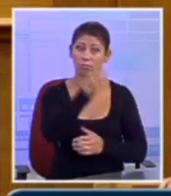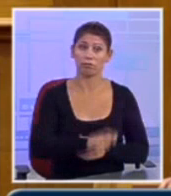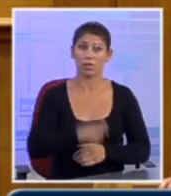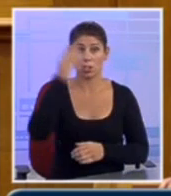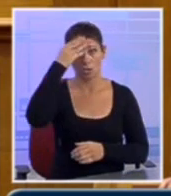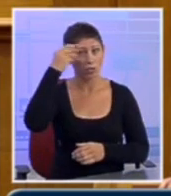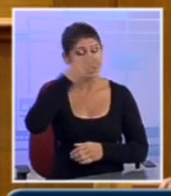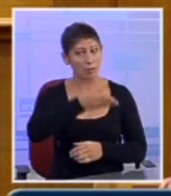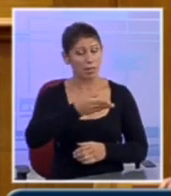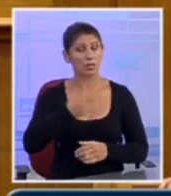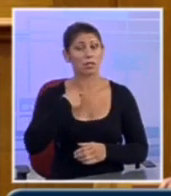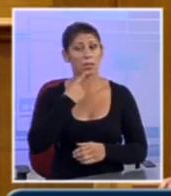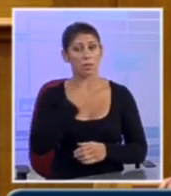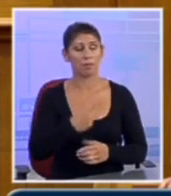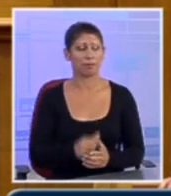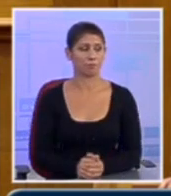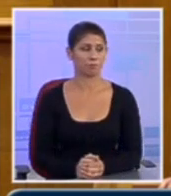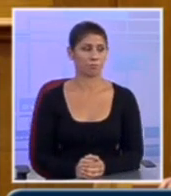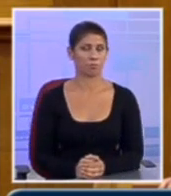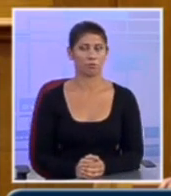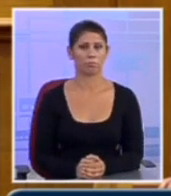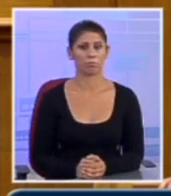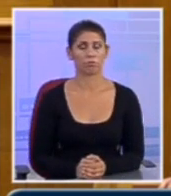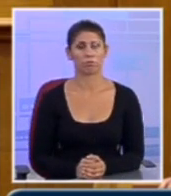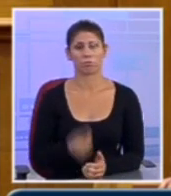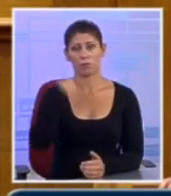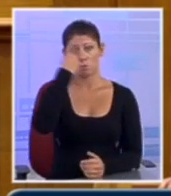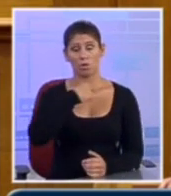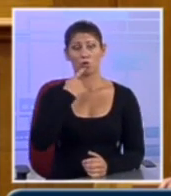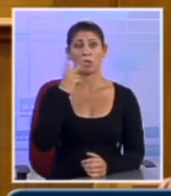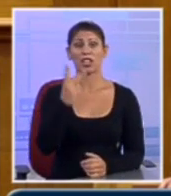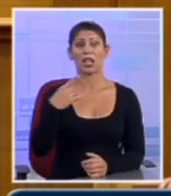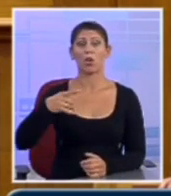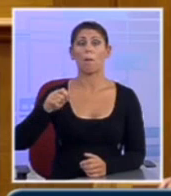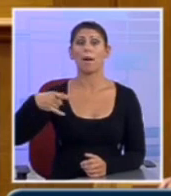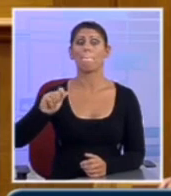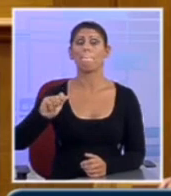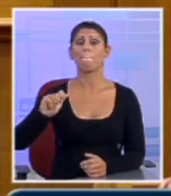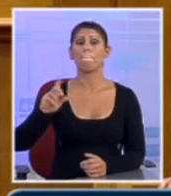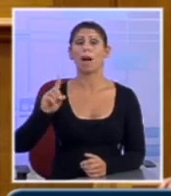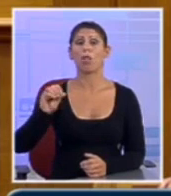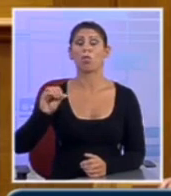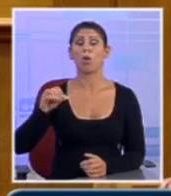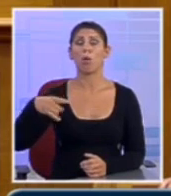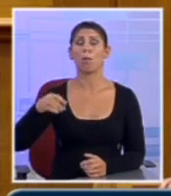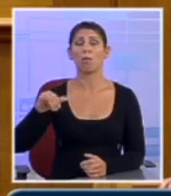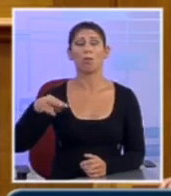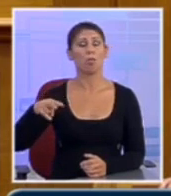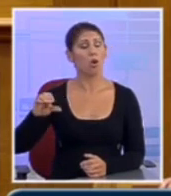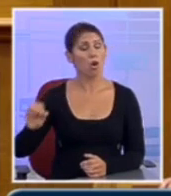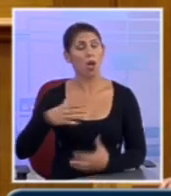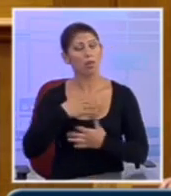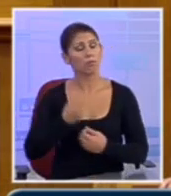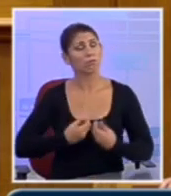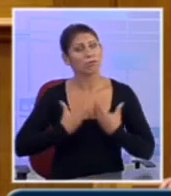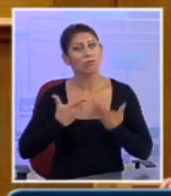Αλέξης Τσίπρας είπε στο πρόσωπο του Κυριάκου Παπαδόπουλου εκφράζεται όλο το λιμενικό σώμα